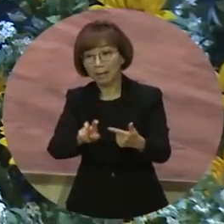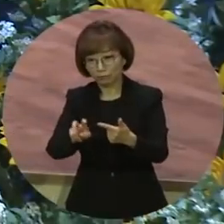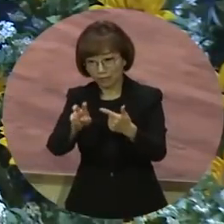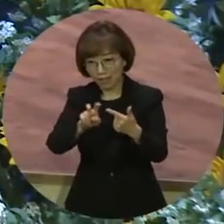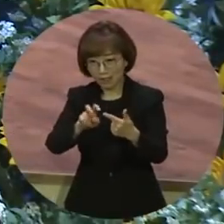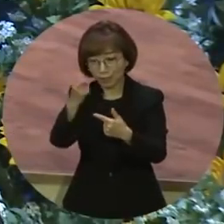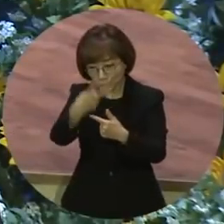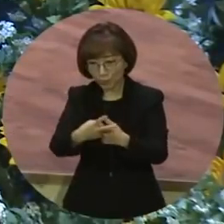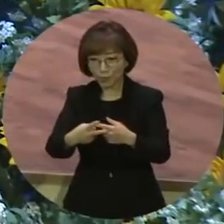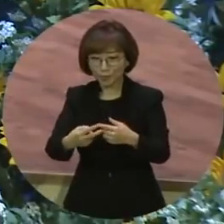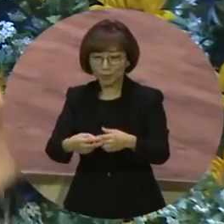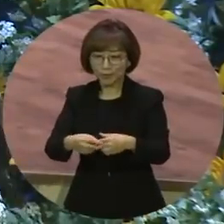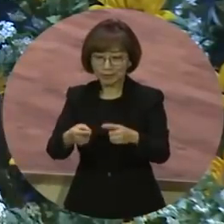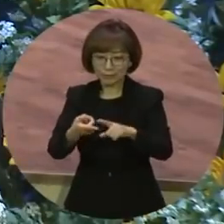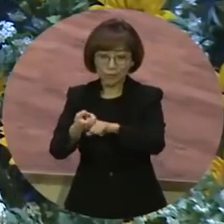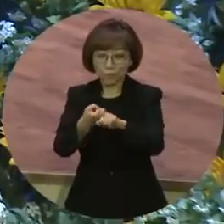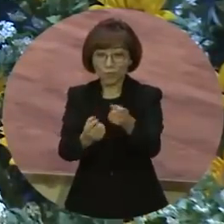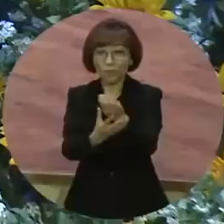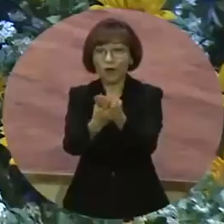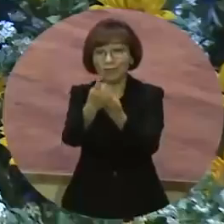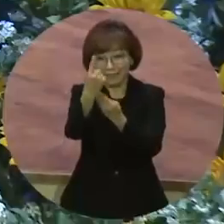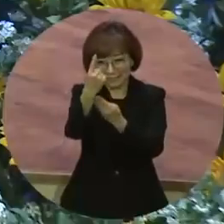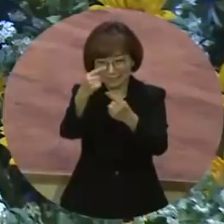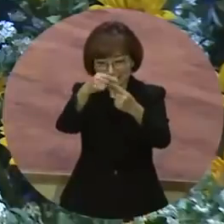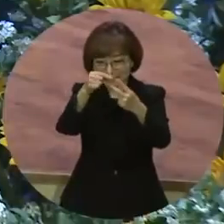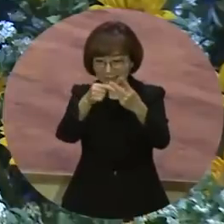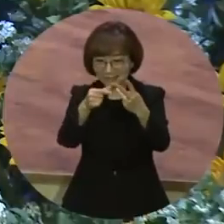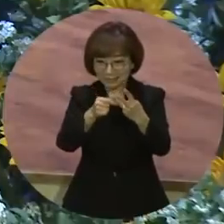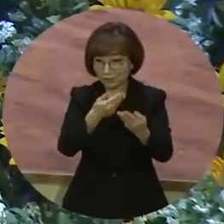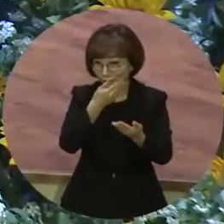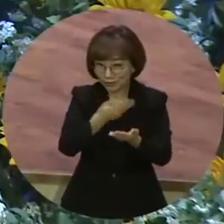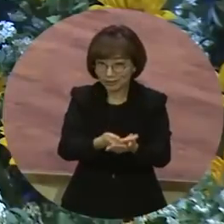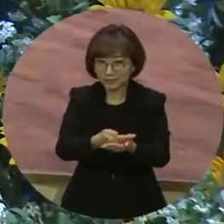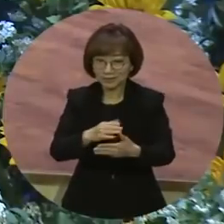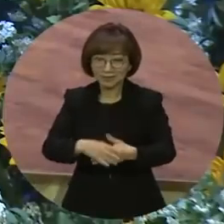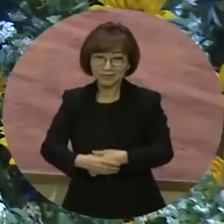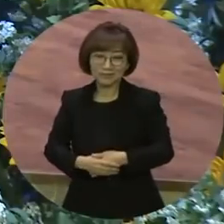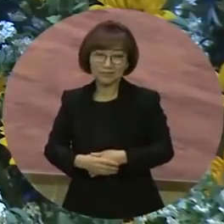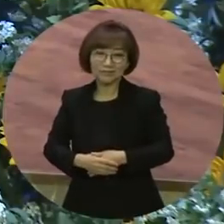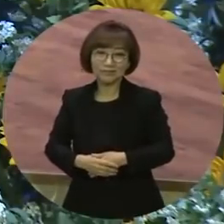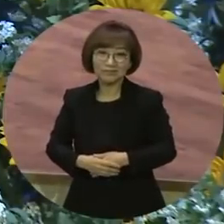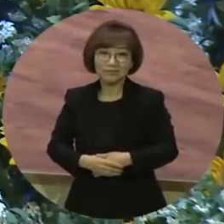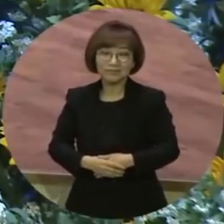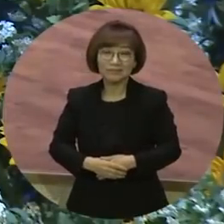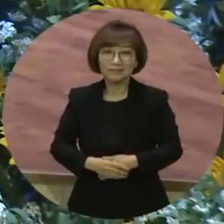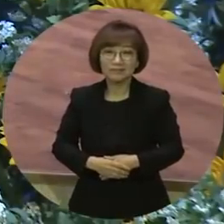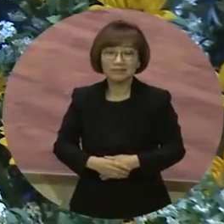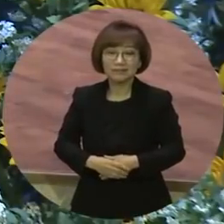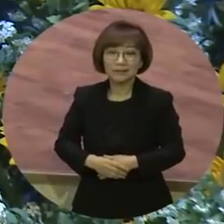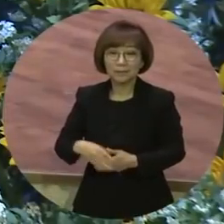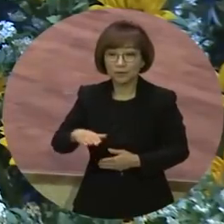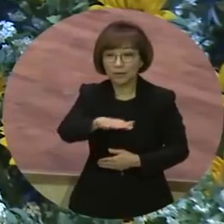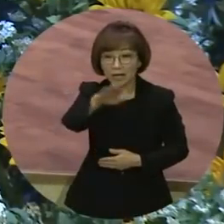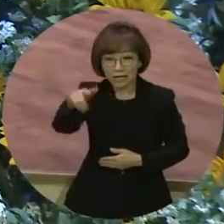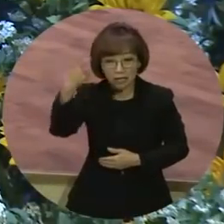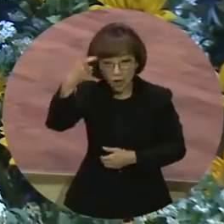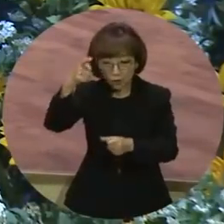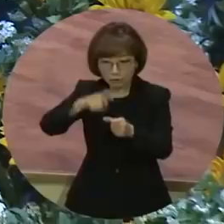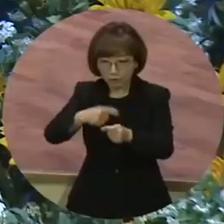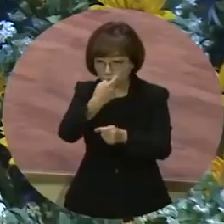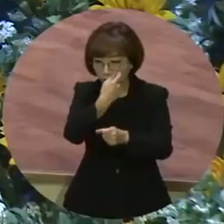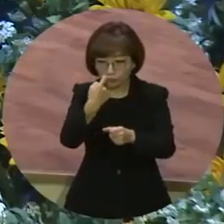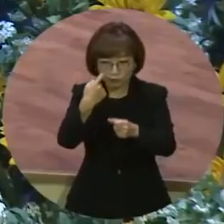그래서 모든 성도들이 여러분 스스로가 정말로 이제부터 영적 시야를 넓히시기를